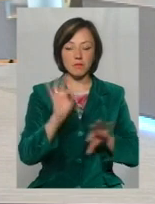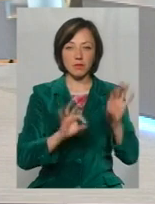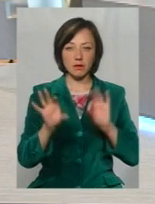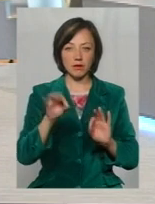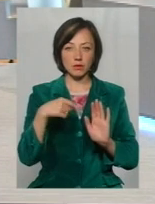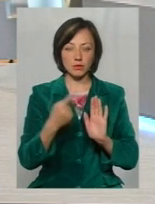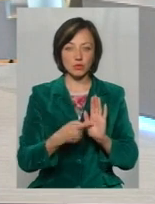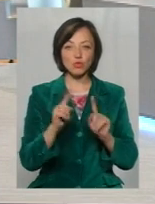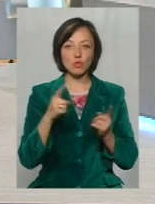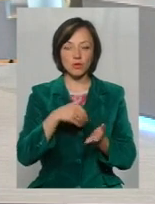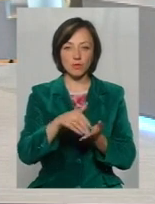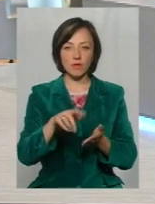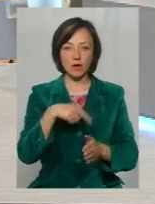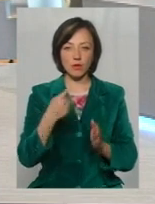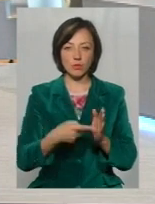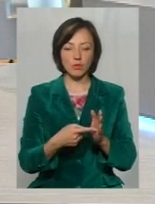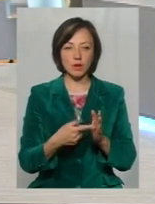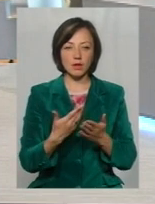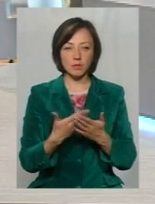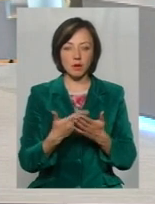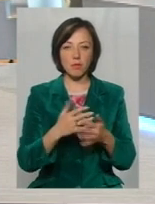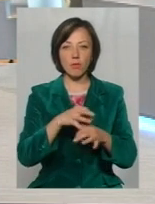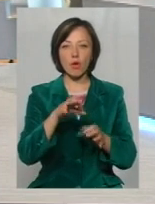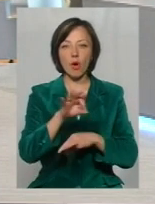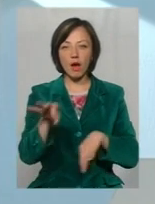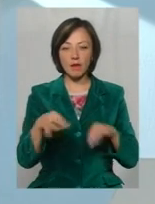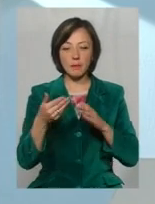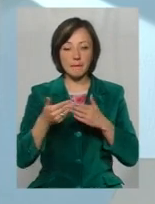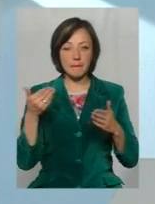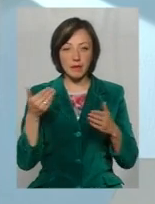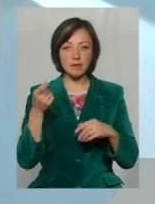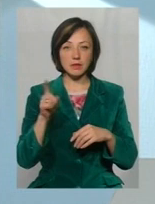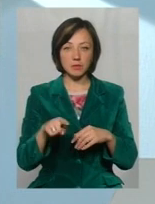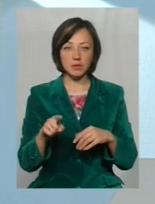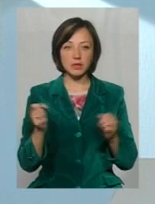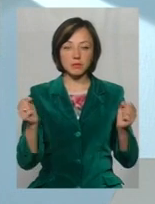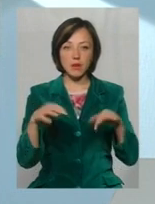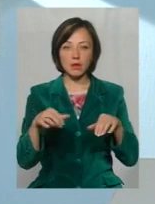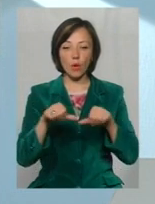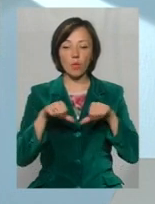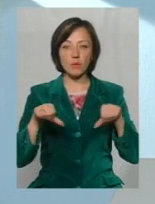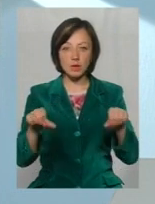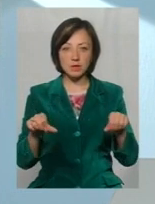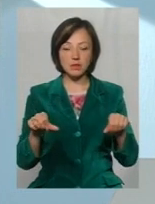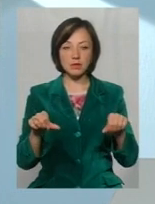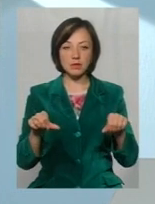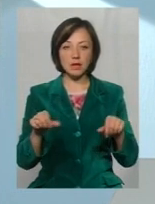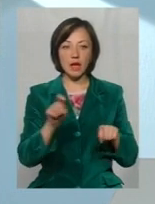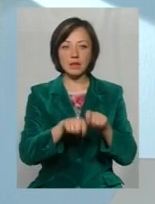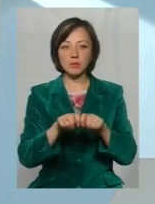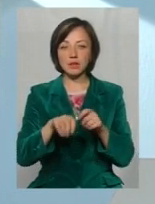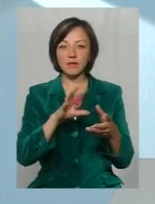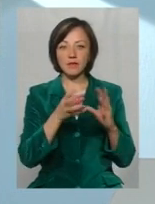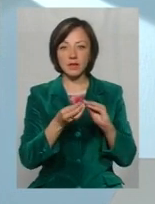чому? Проекти, які, наприклад, ми перед тим, як збирати конкурсну комісію, збираємо експертні